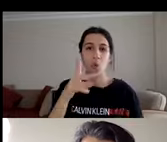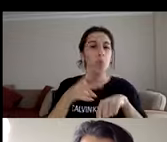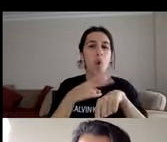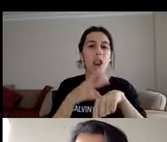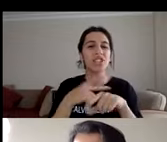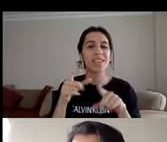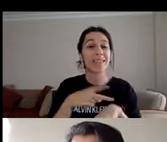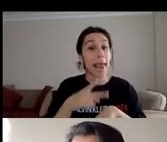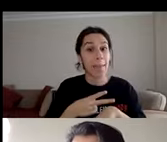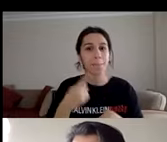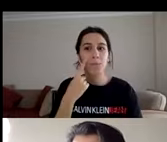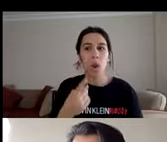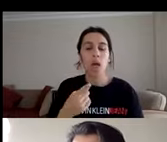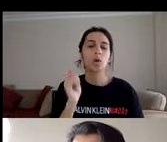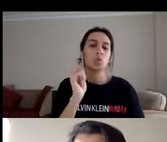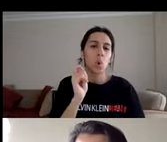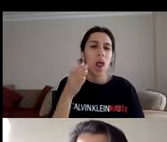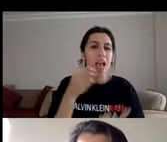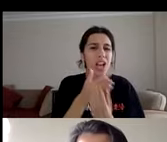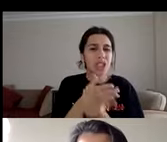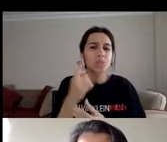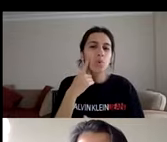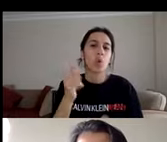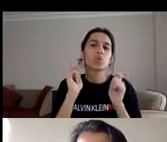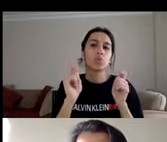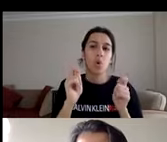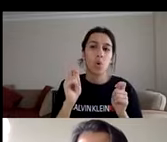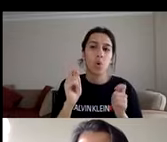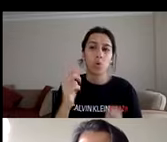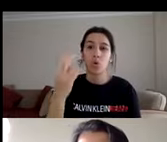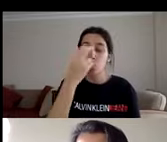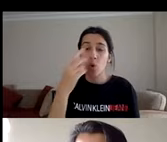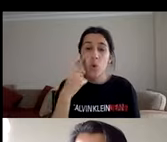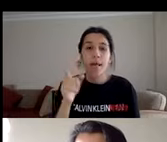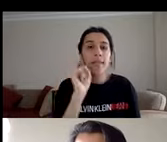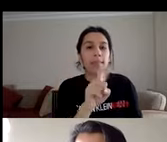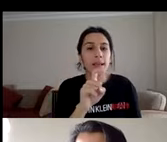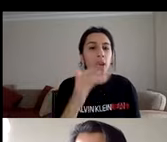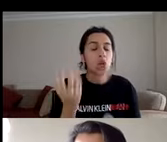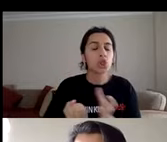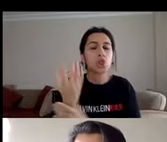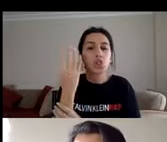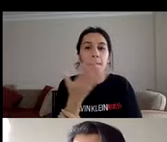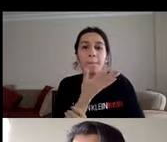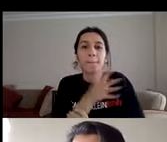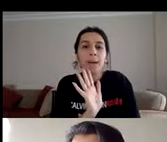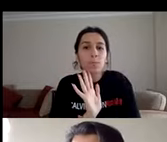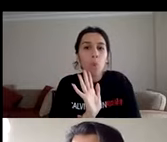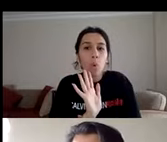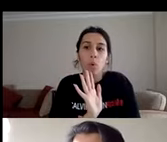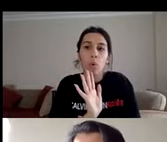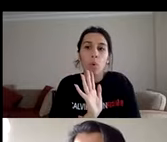problemli, erişilebilirlik açısından da problemli. Görmeyen bir birey için tıkladığında ne bulacağını bilmediği bir link ismiyle